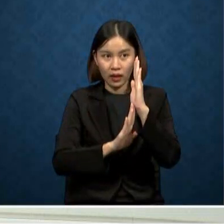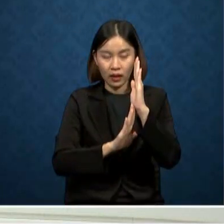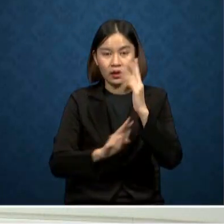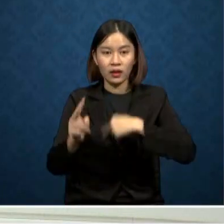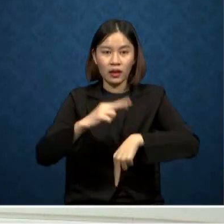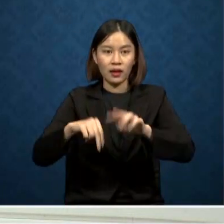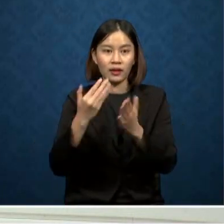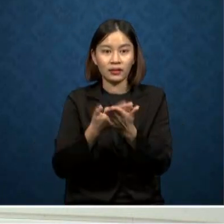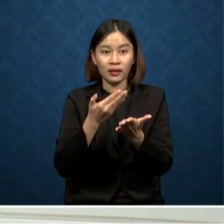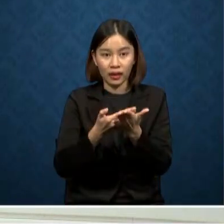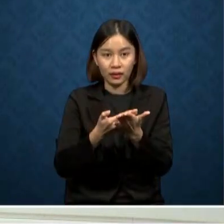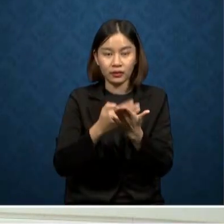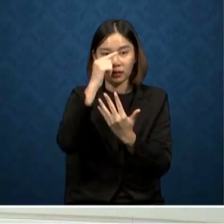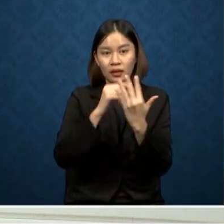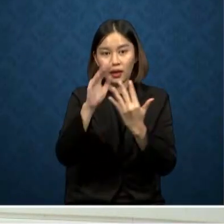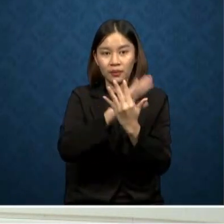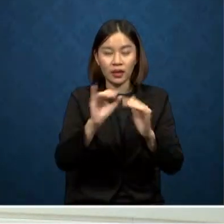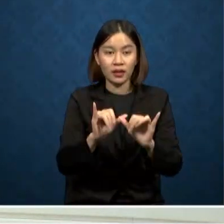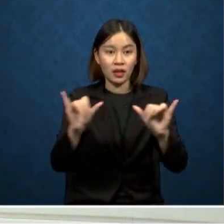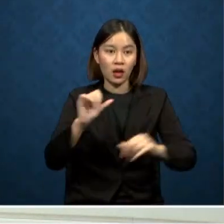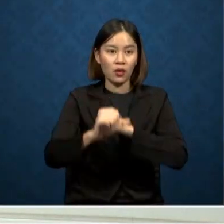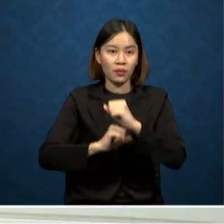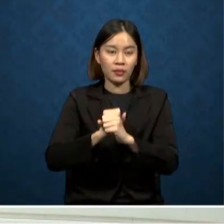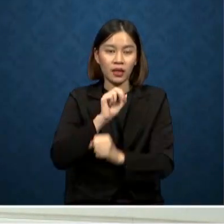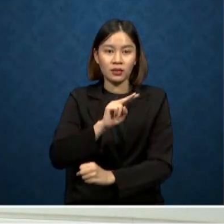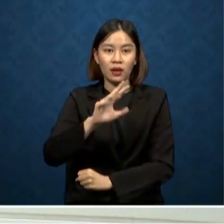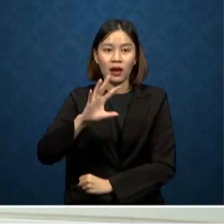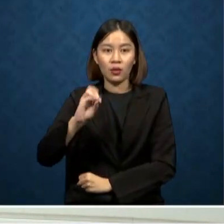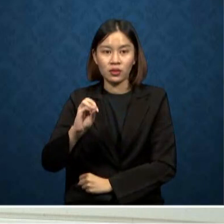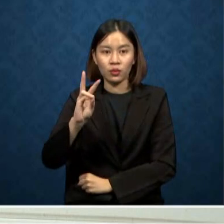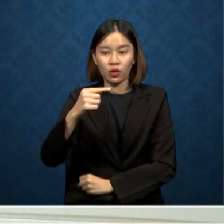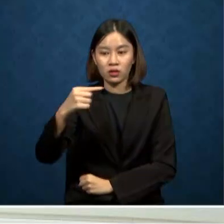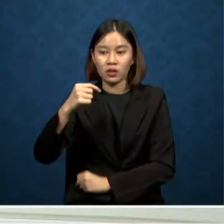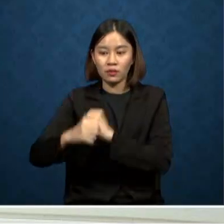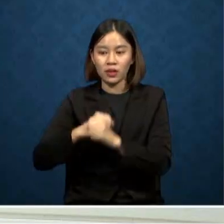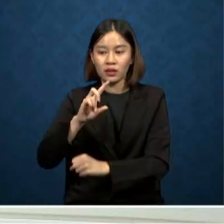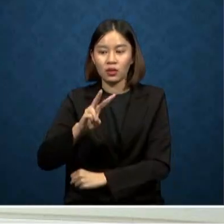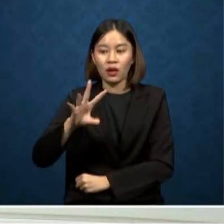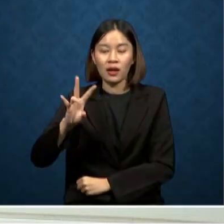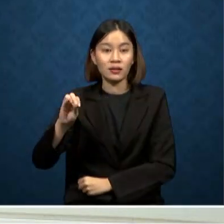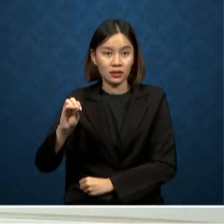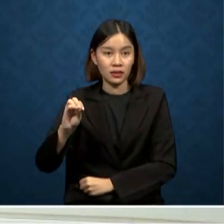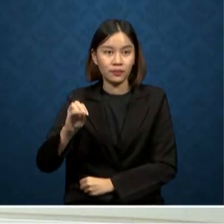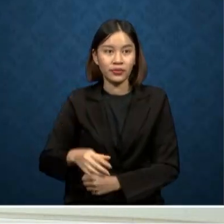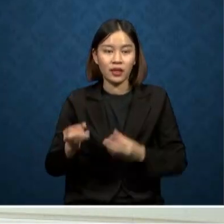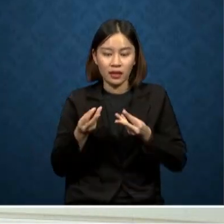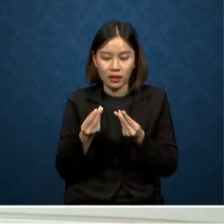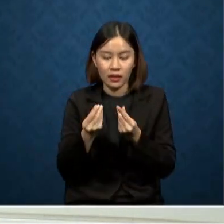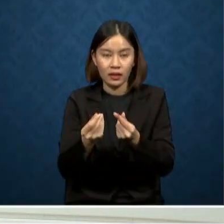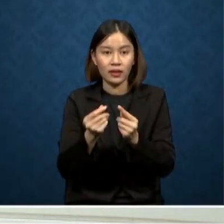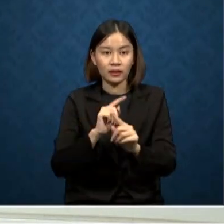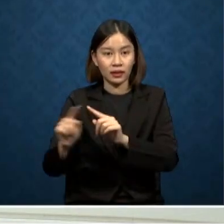เงินแผ่นดินระยะยาวพุทธศ 2566 -2570รายละเอียด